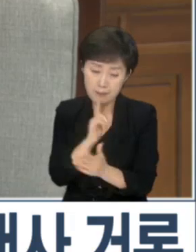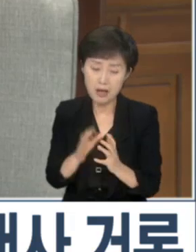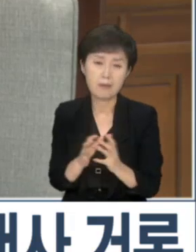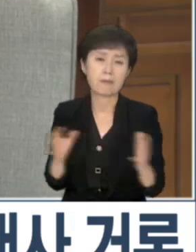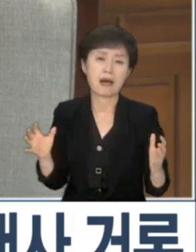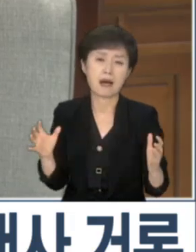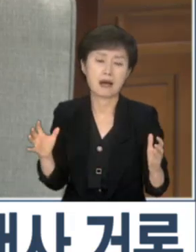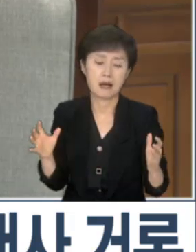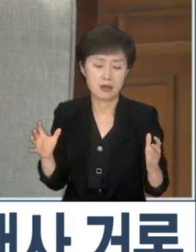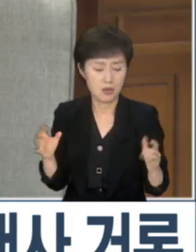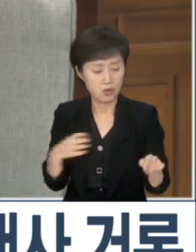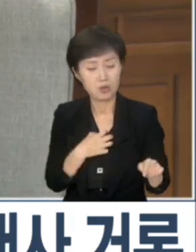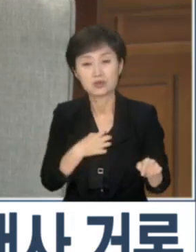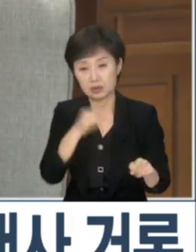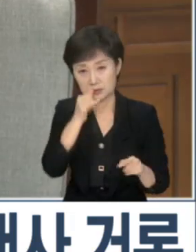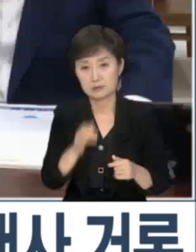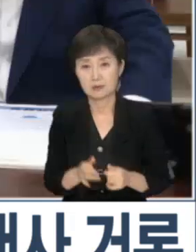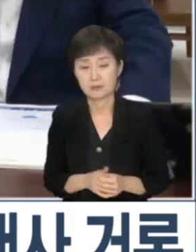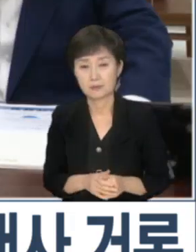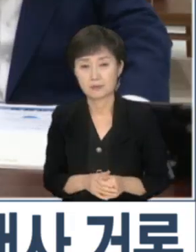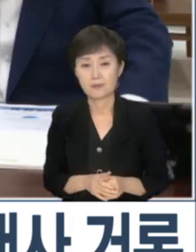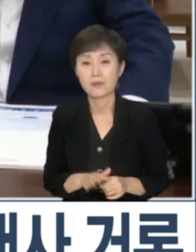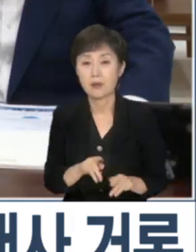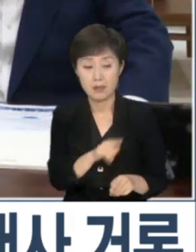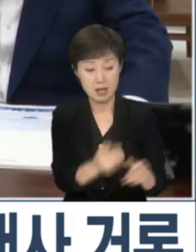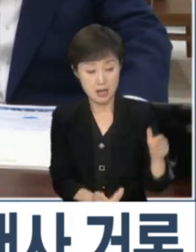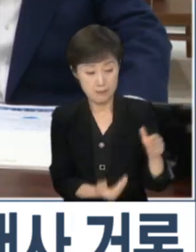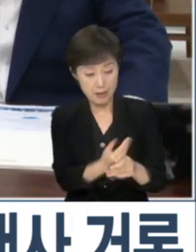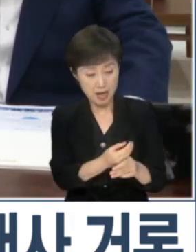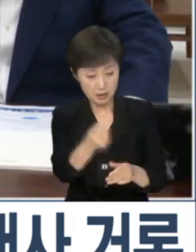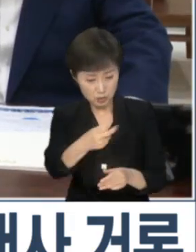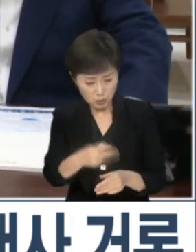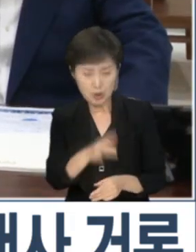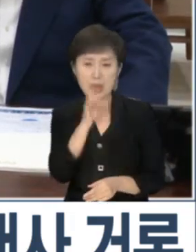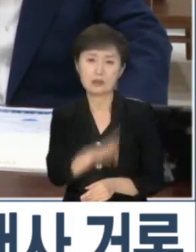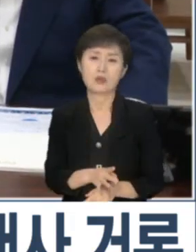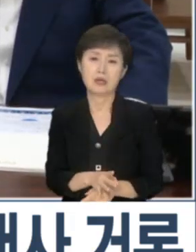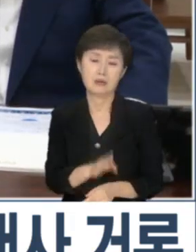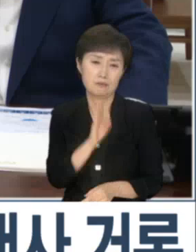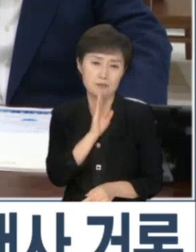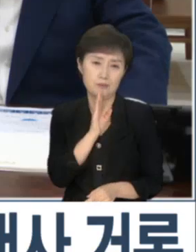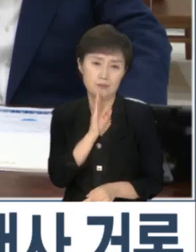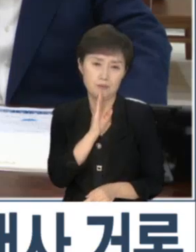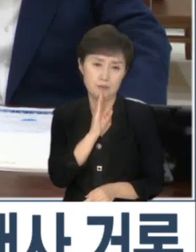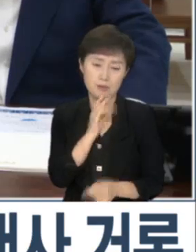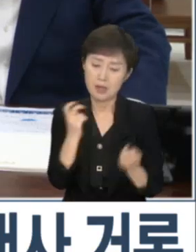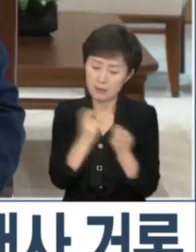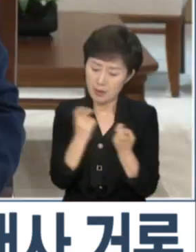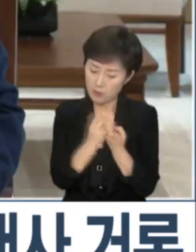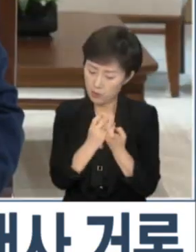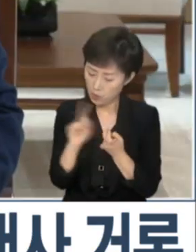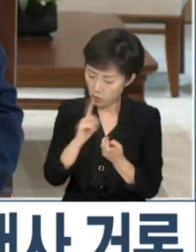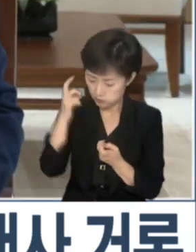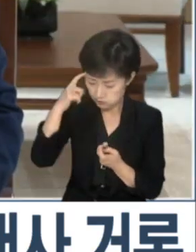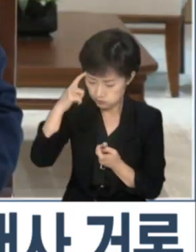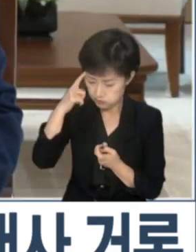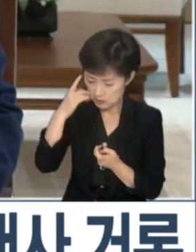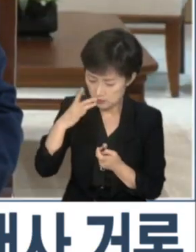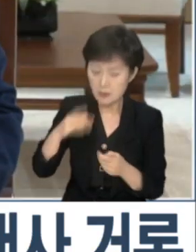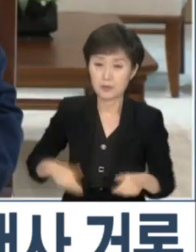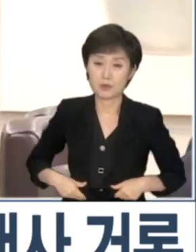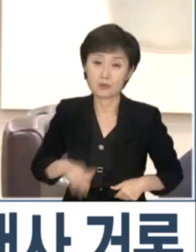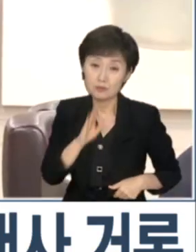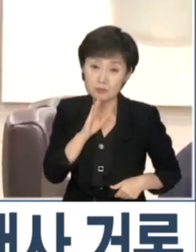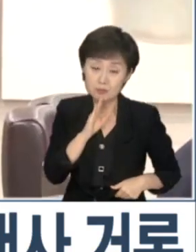좀 흐려진 부분이 있지 않나 싶습니다 그래서 이제 다시는 이런 일이 발생하지 않는 부분을 찾는 것이 중요한 것이거든요 그래서 특급이라는 것도